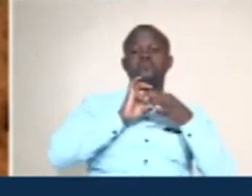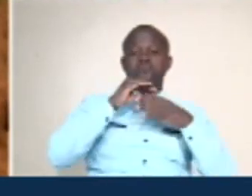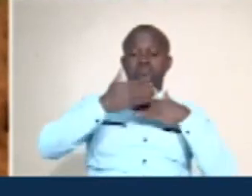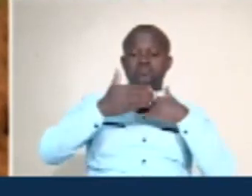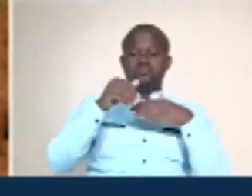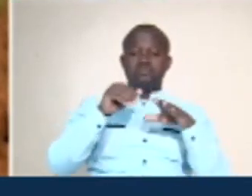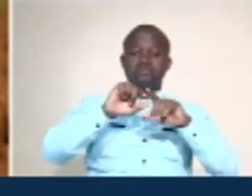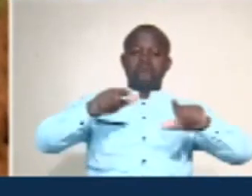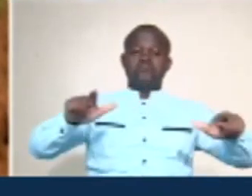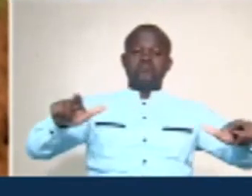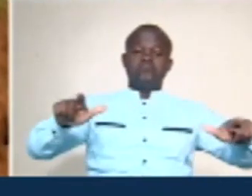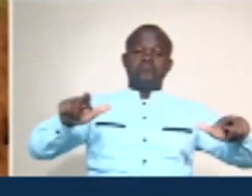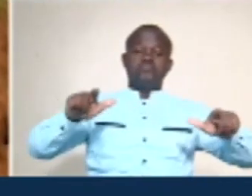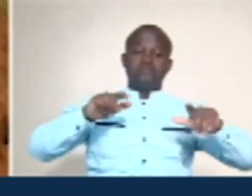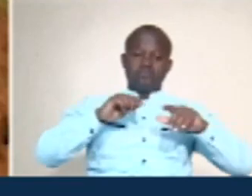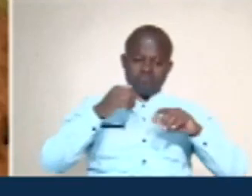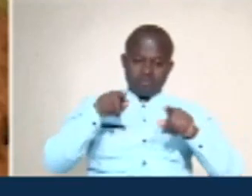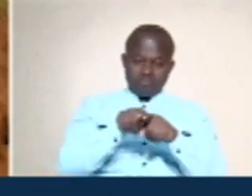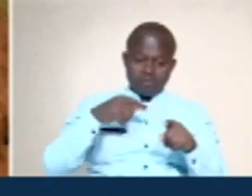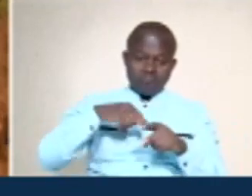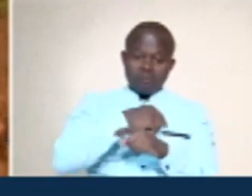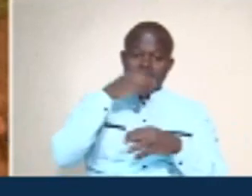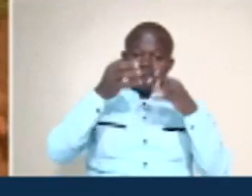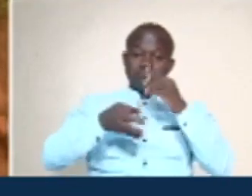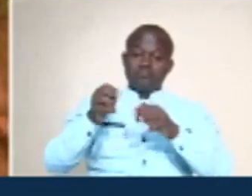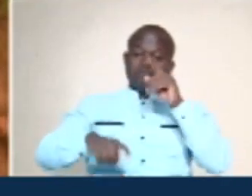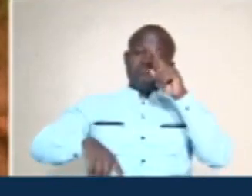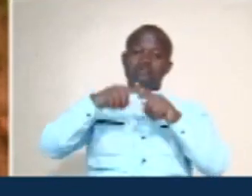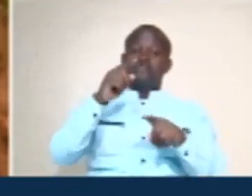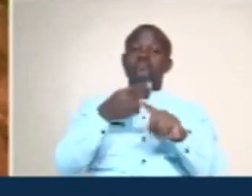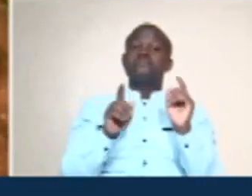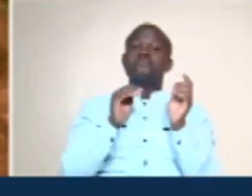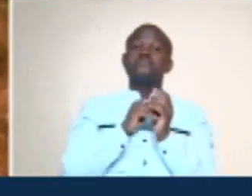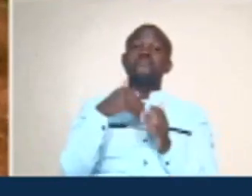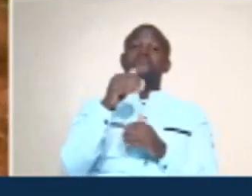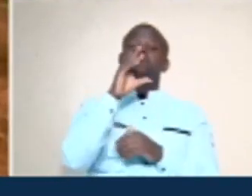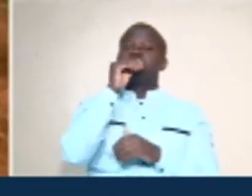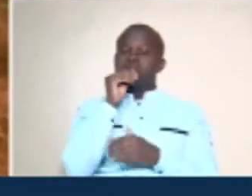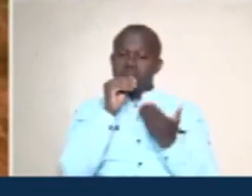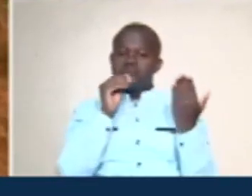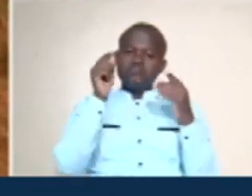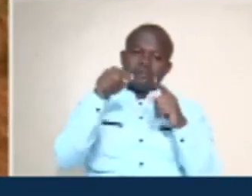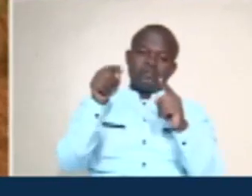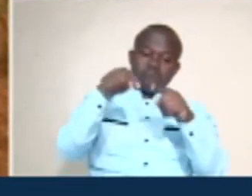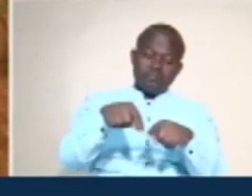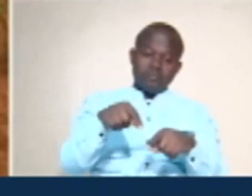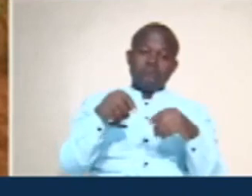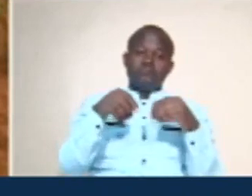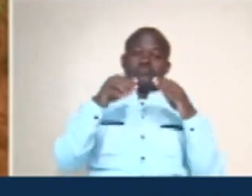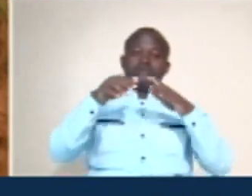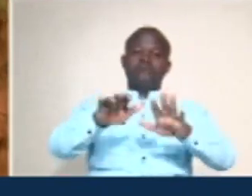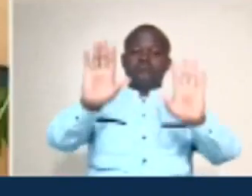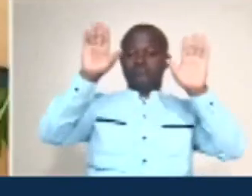ariko isambu batwayiziritseho tumera nkaho twanayiburanye turayitsinda, ariko nyine bakajya batubwira ngo muzazingu kigire iki,